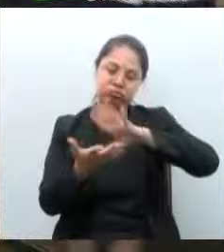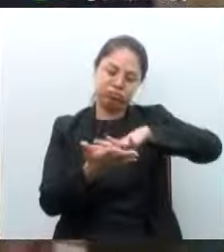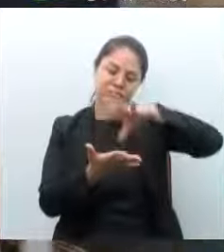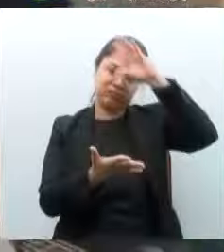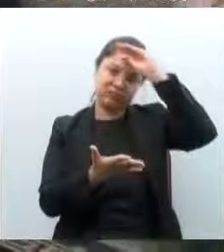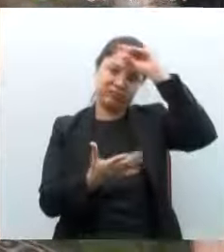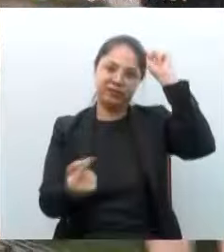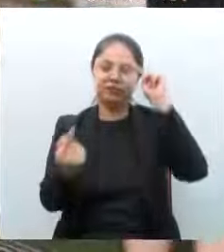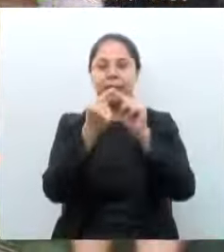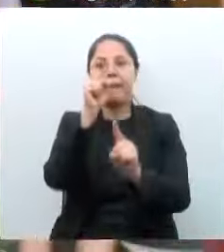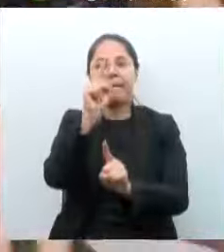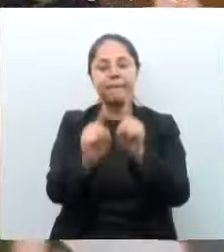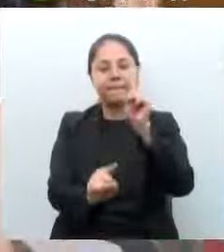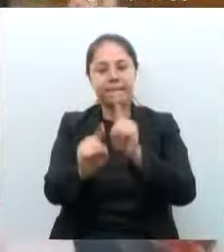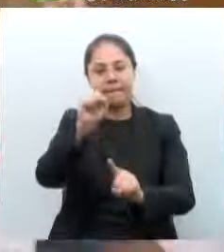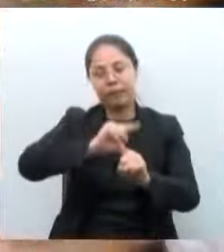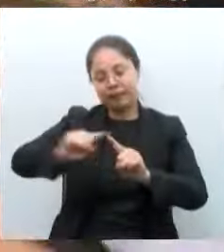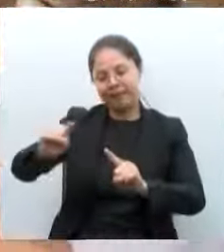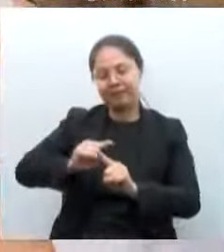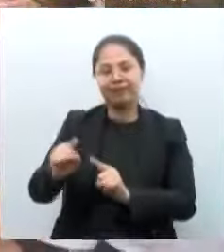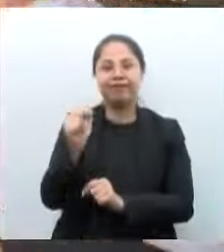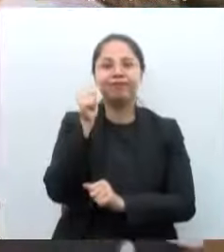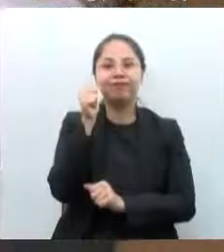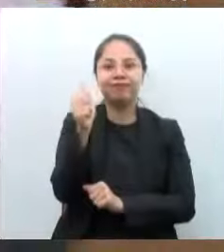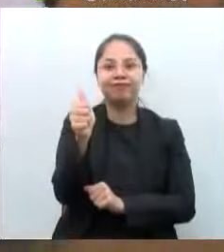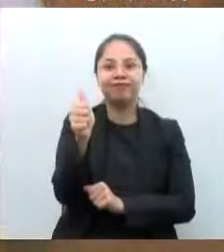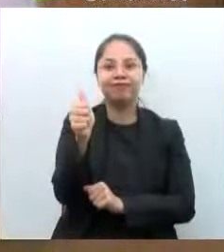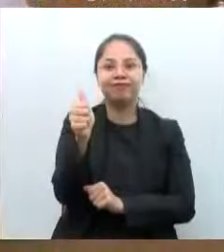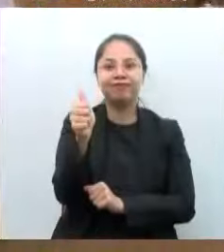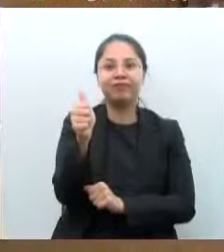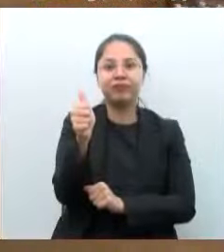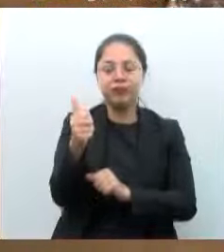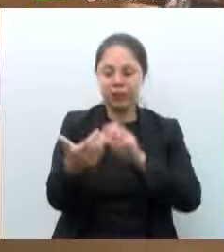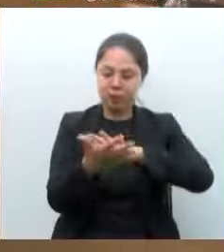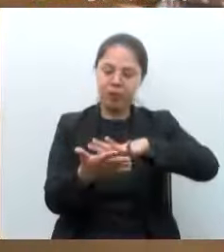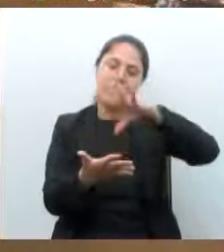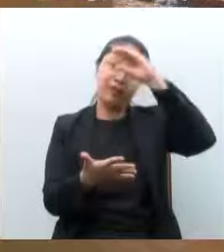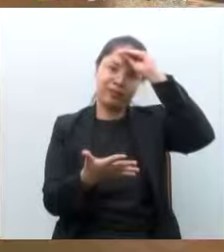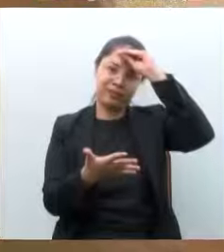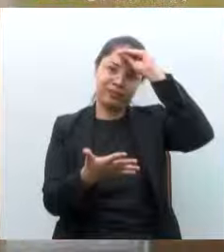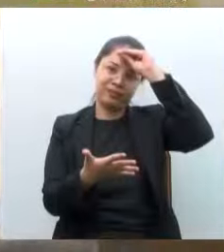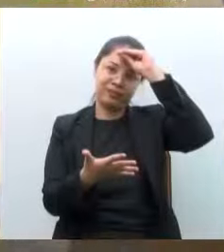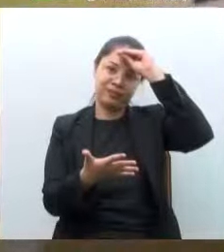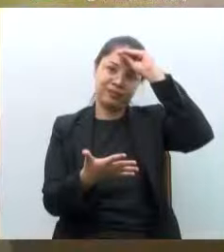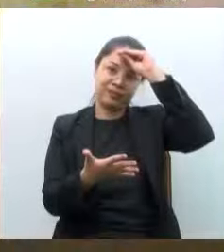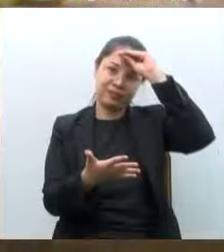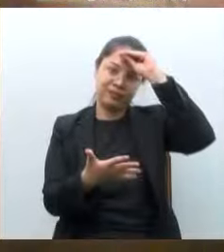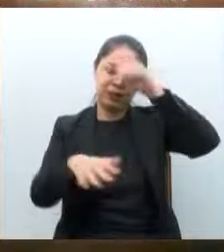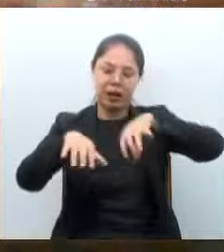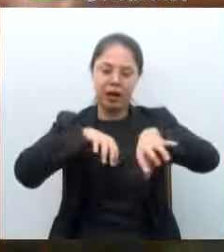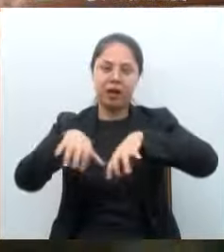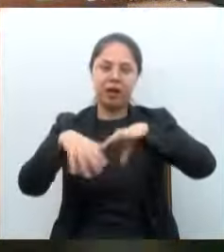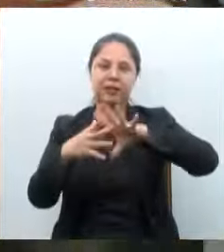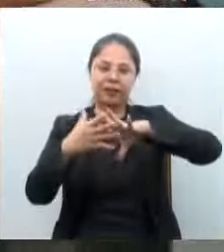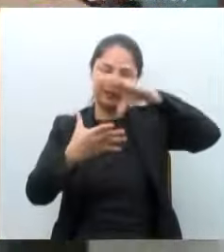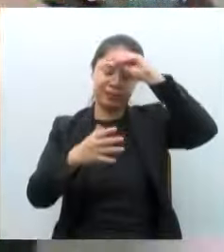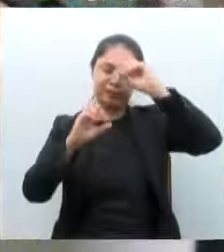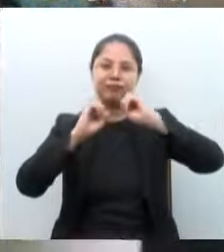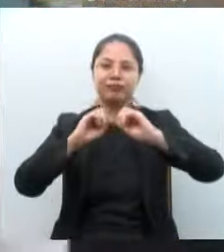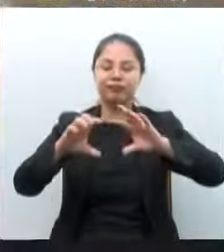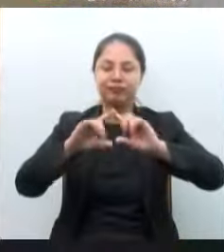ตัวชี้วัดหลักสูตรท้องถิ่นนะคะที่จะนำมาสู่บทเรียนที่มีการจัดการเรียนรู้แบบเชิงรุก